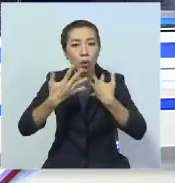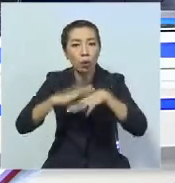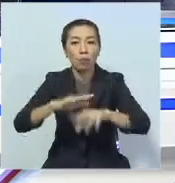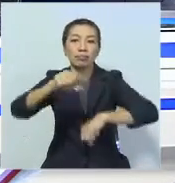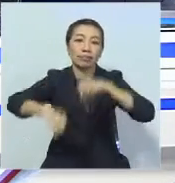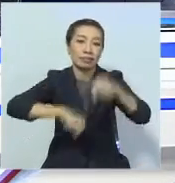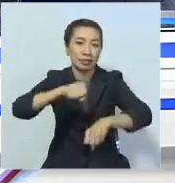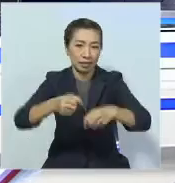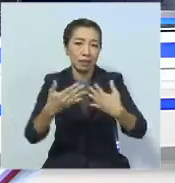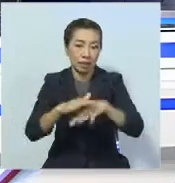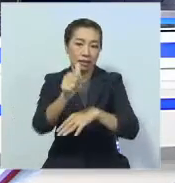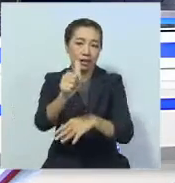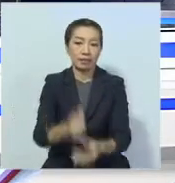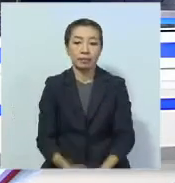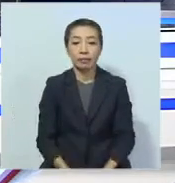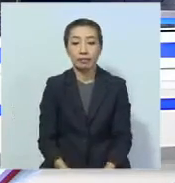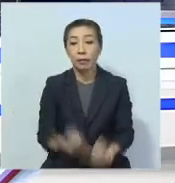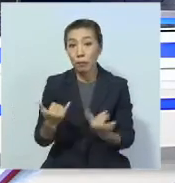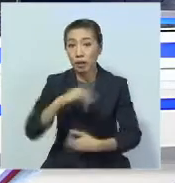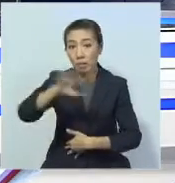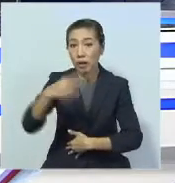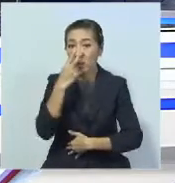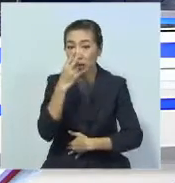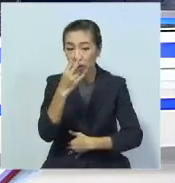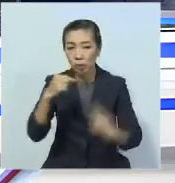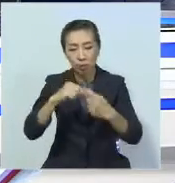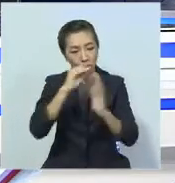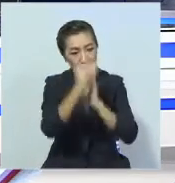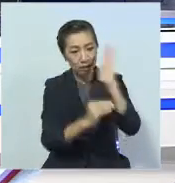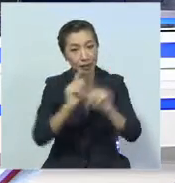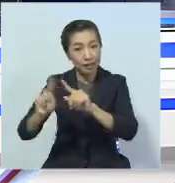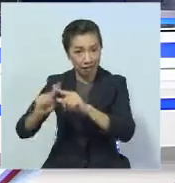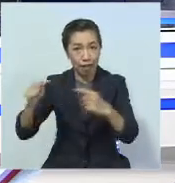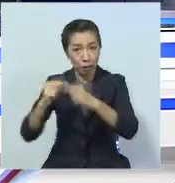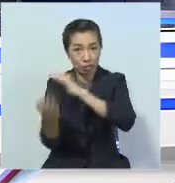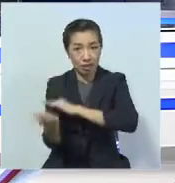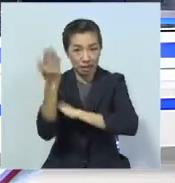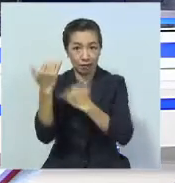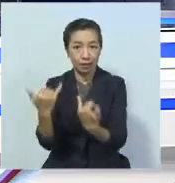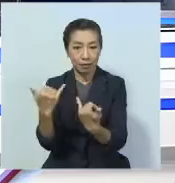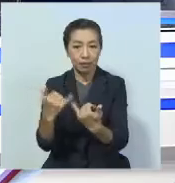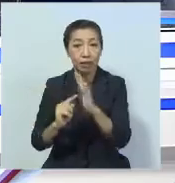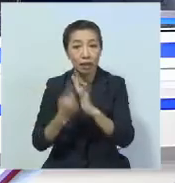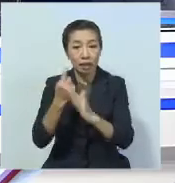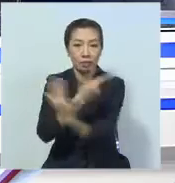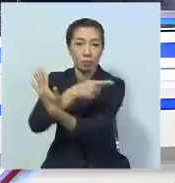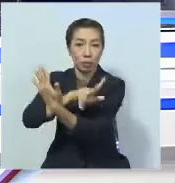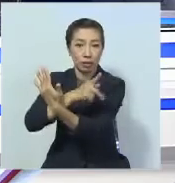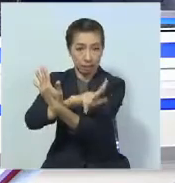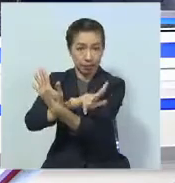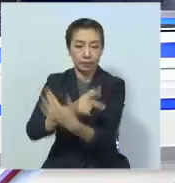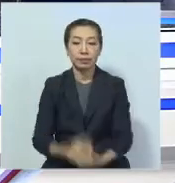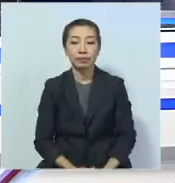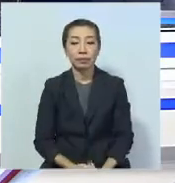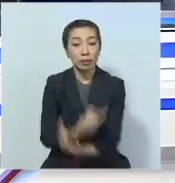ารถเข้าถึงและร่วมกิจกรรมครั้งนี้ได้ ใช่ค่ะวันนี้จะพาไปดูบรรยากาศในแต่ละจังหวัดในช่วงเช้าที่ผ่านมากันนะคะเริ่มกันที่ภูเก็ตก่อนเล